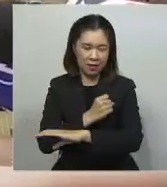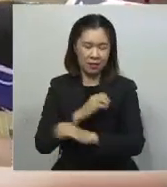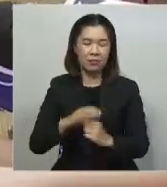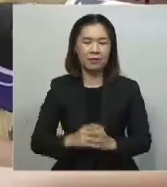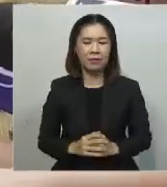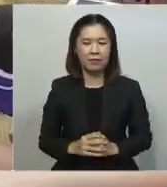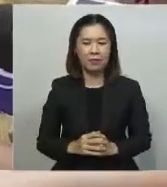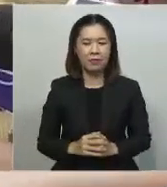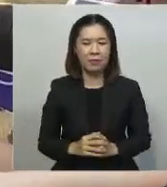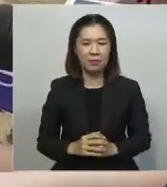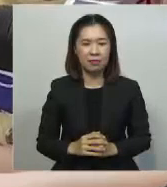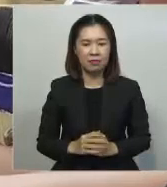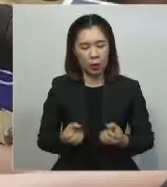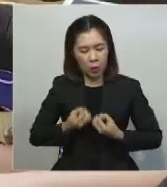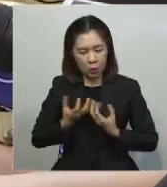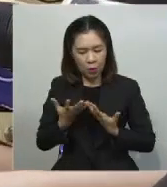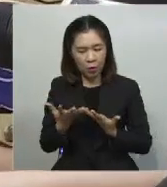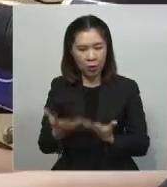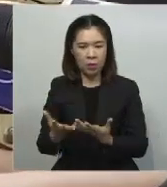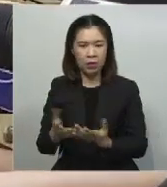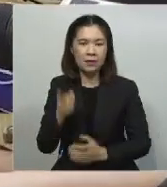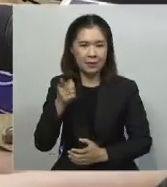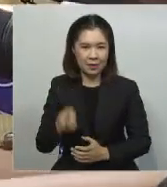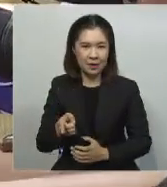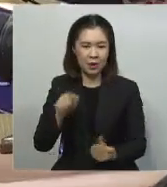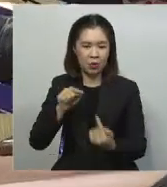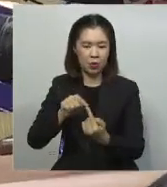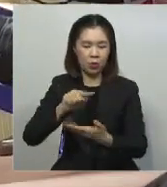เต็มตัวนะครับมุ่งสู่การเลือกตั้ง